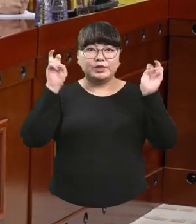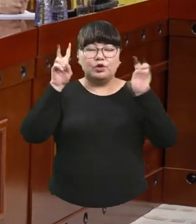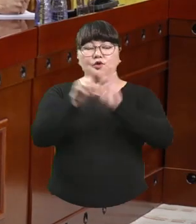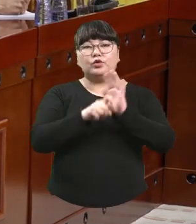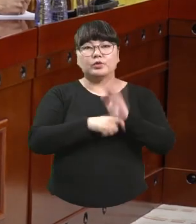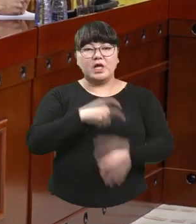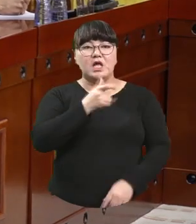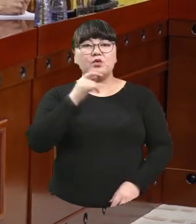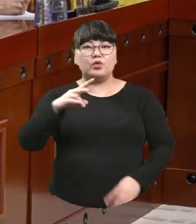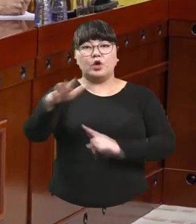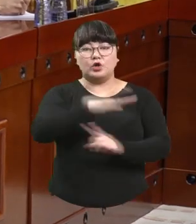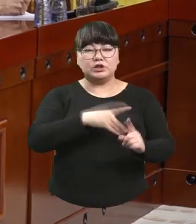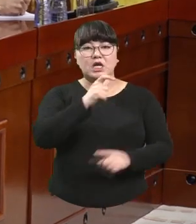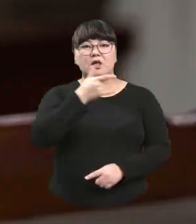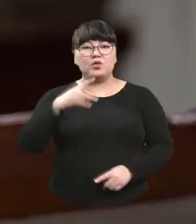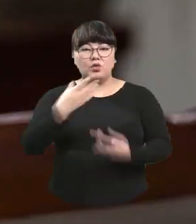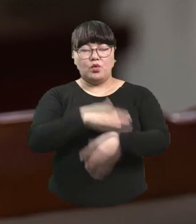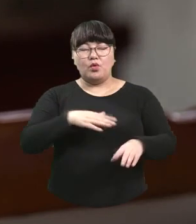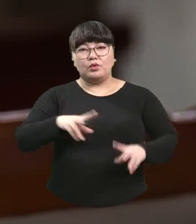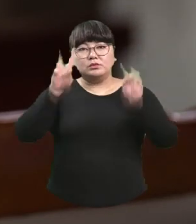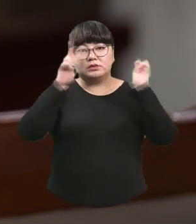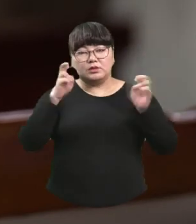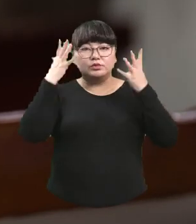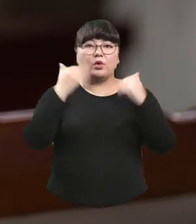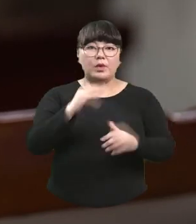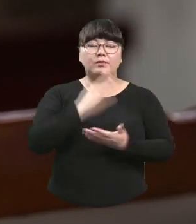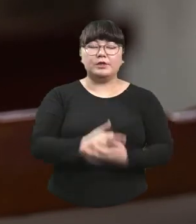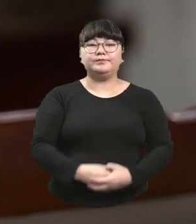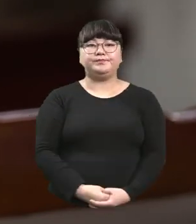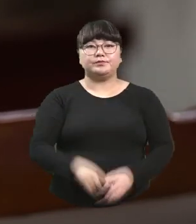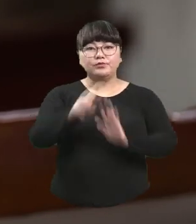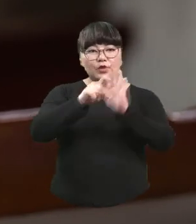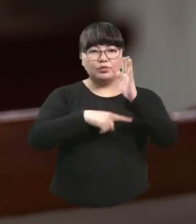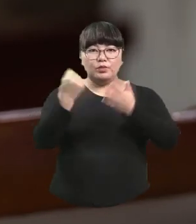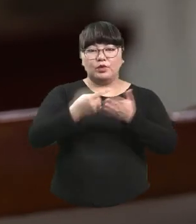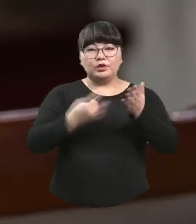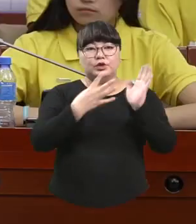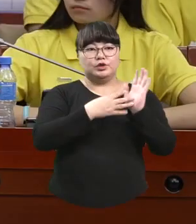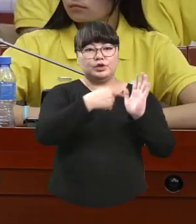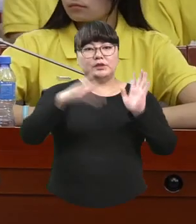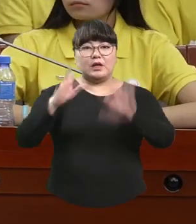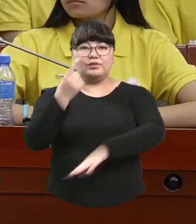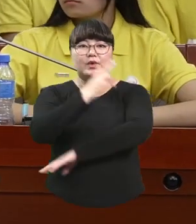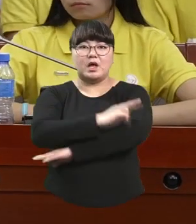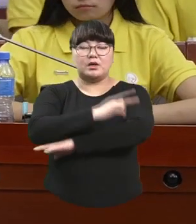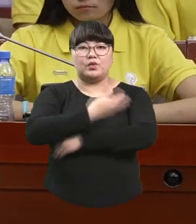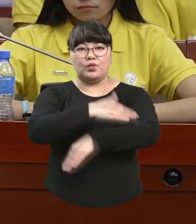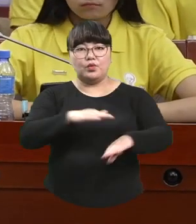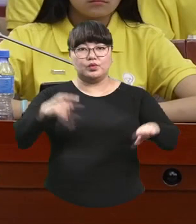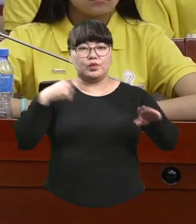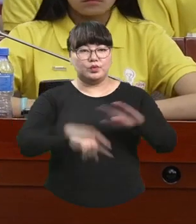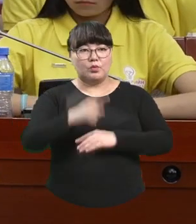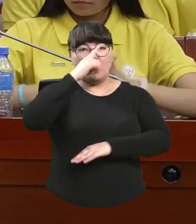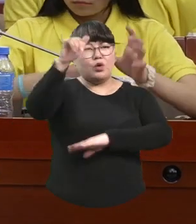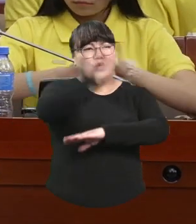хөтөлбөр энэ жил эрүүл орчин, эрүүл хүүхэд сэдвийн хүрээнд зохион байгуулагдаж байна. Хөтөлбөрийн бүртгэлийг 9-11 ангийн сурагчдын